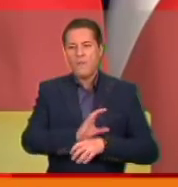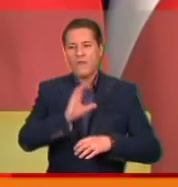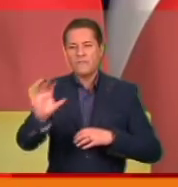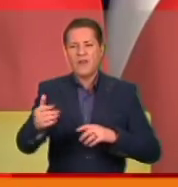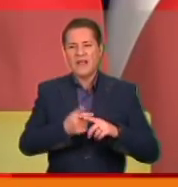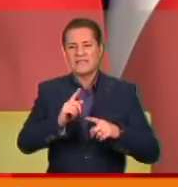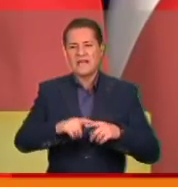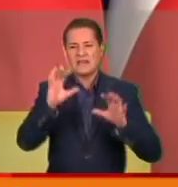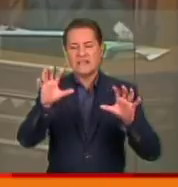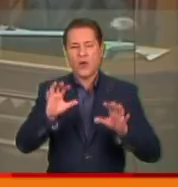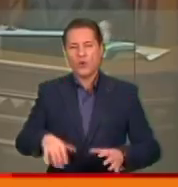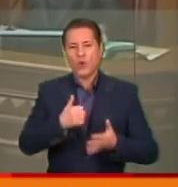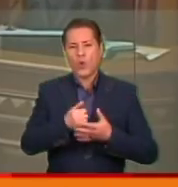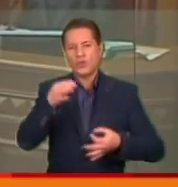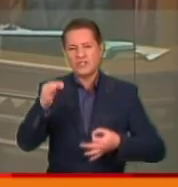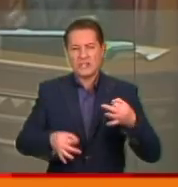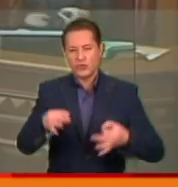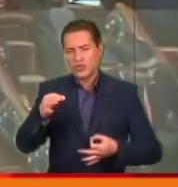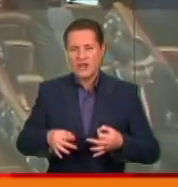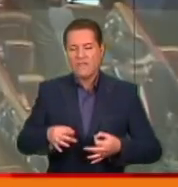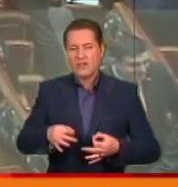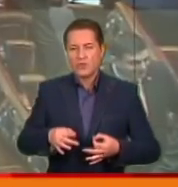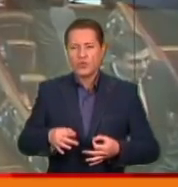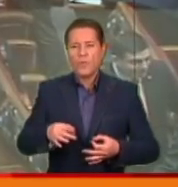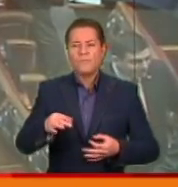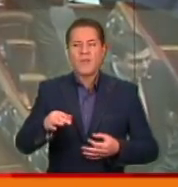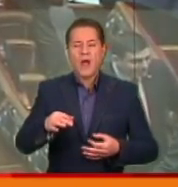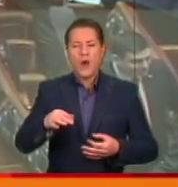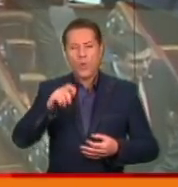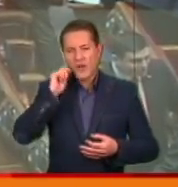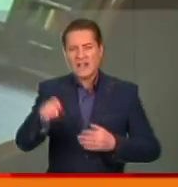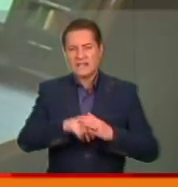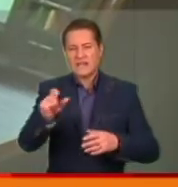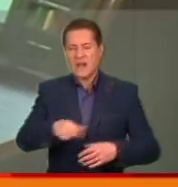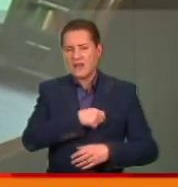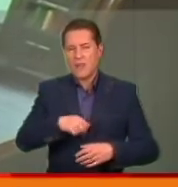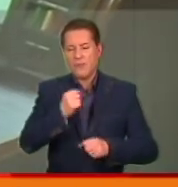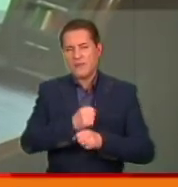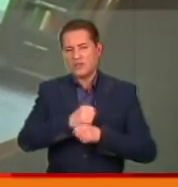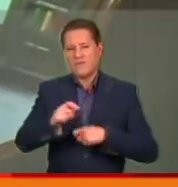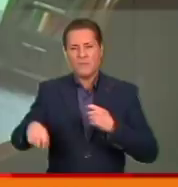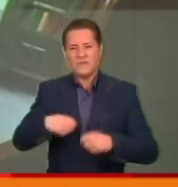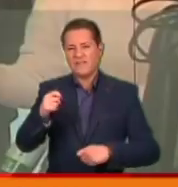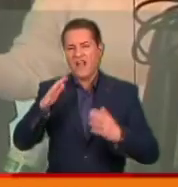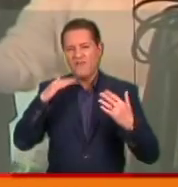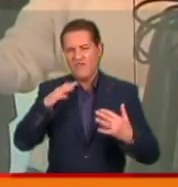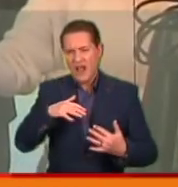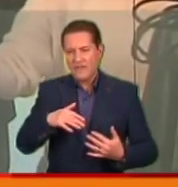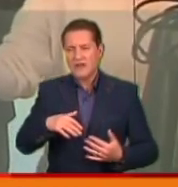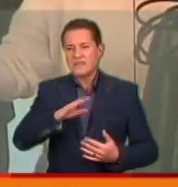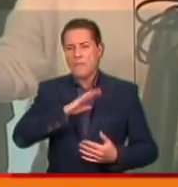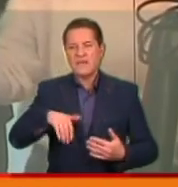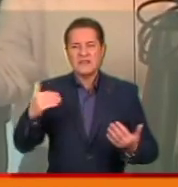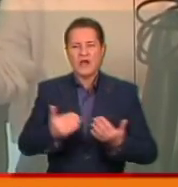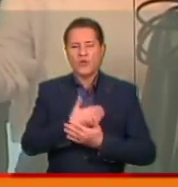до Конституційного суду. Тож українські нардепи зранку працювали в холосту. Хіба виговорилися? Вже після новини